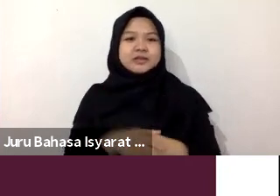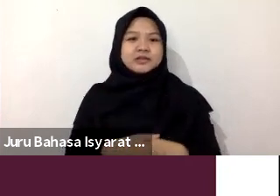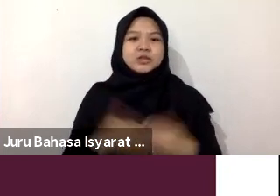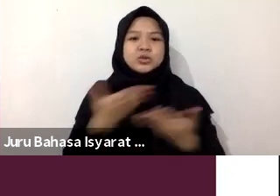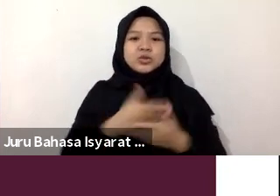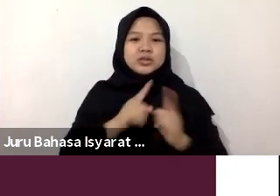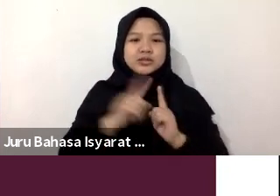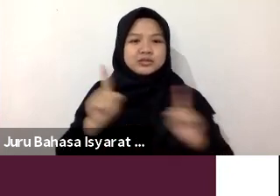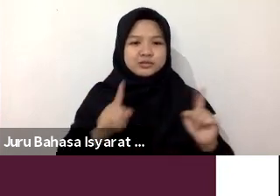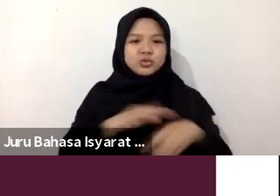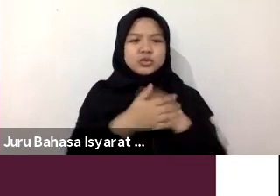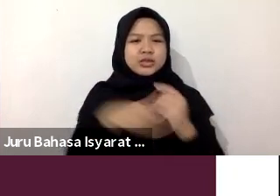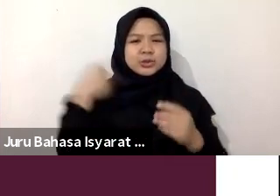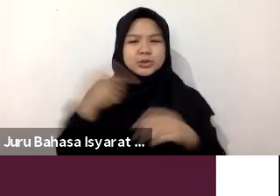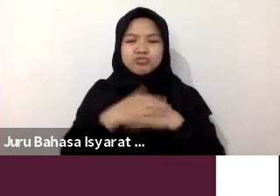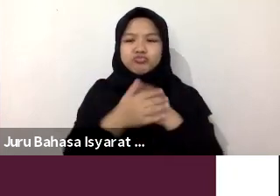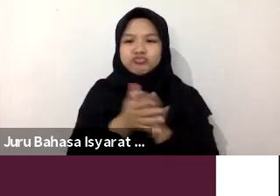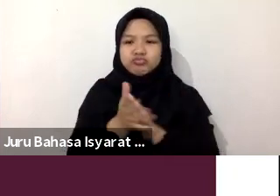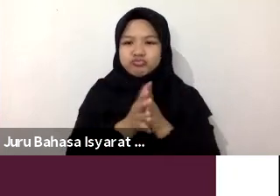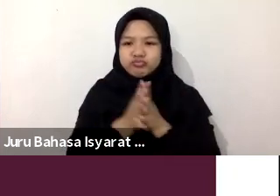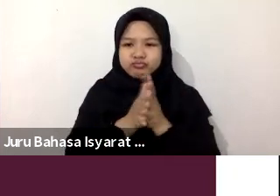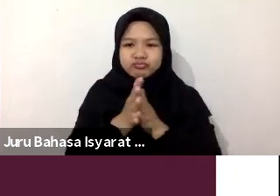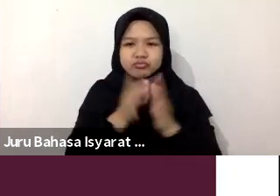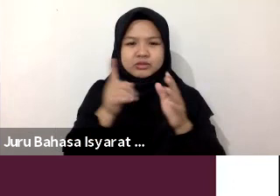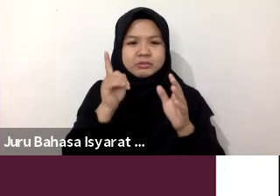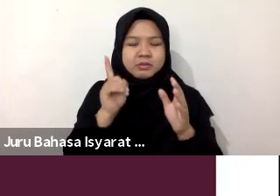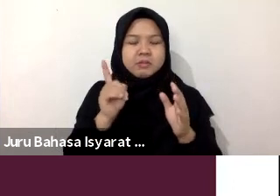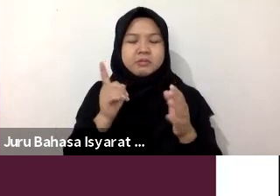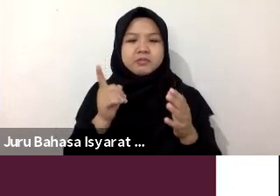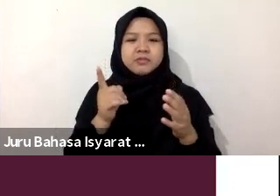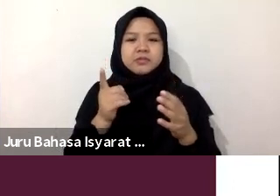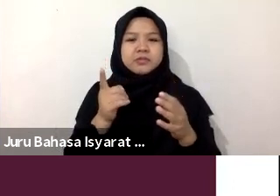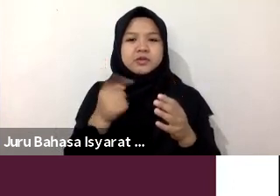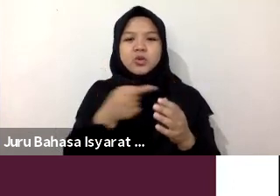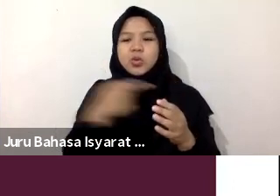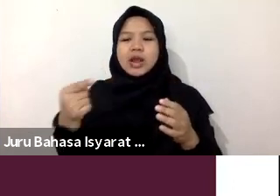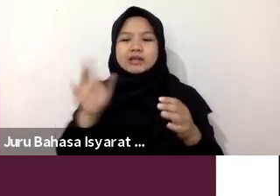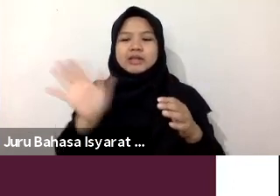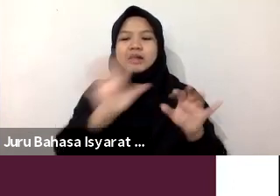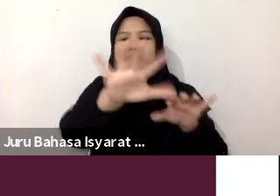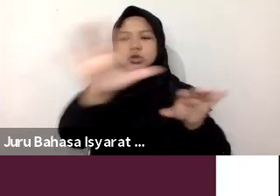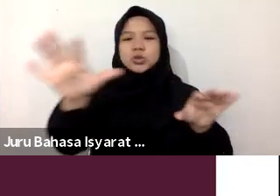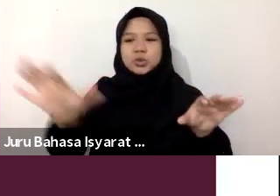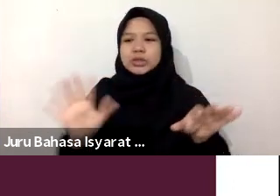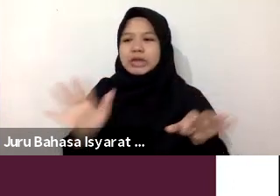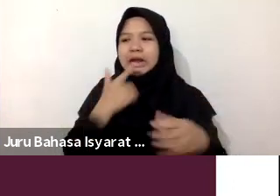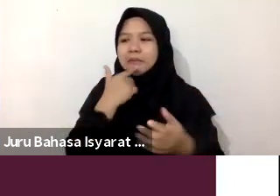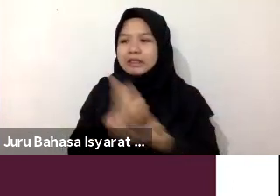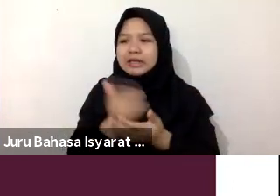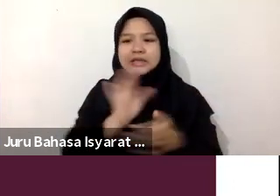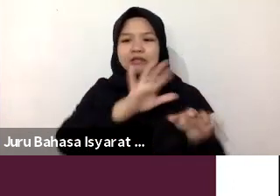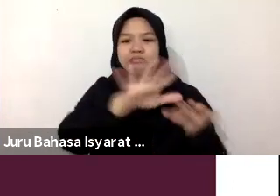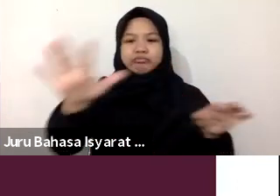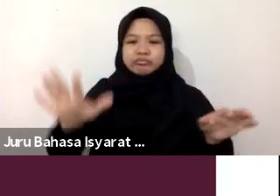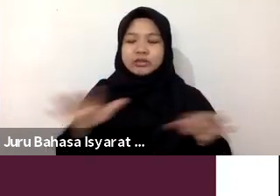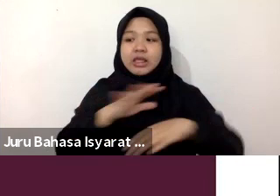sering mencuci tangan. Apa-apa mencuci tangan gitu. Karena bagaimanapun kurangi menyentuh yang tidak penting-penting sehingga tangan